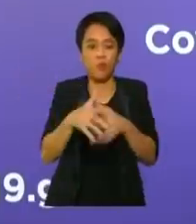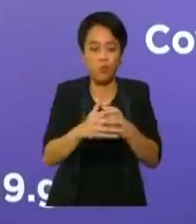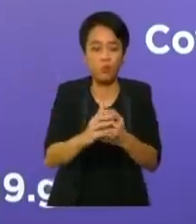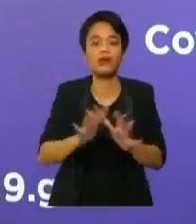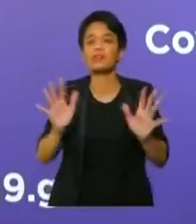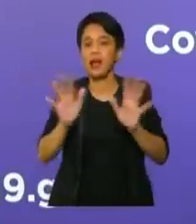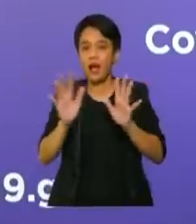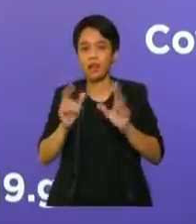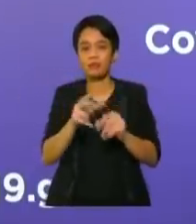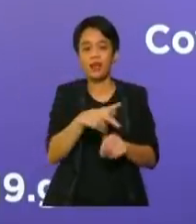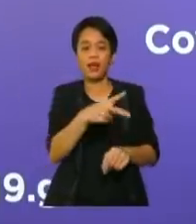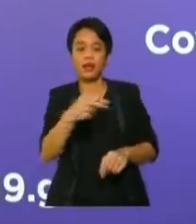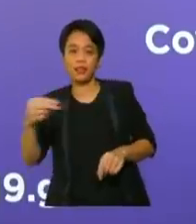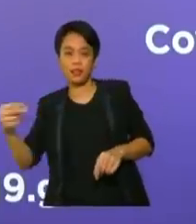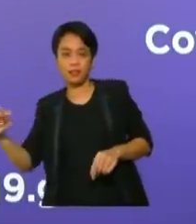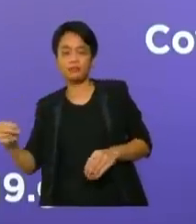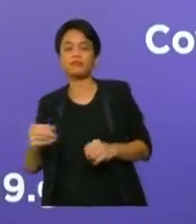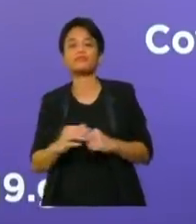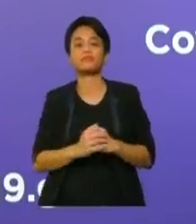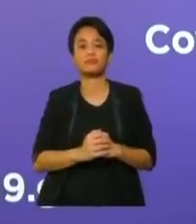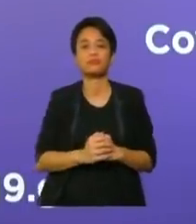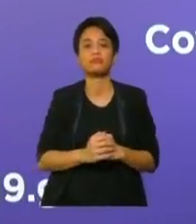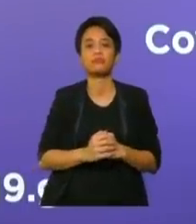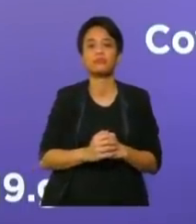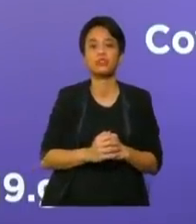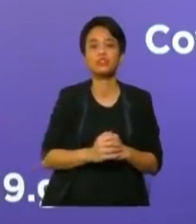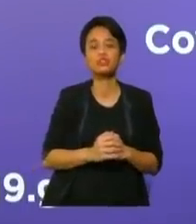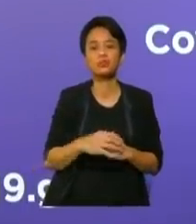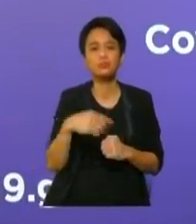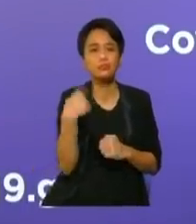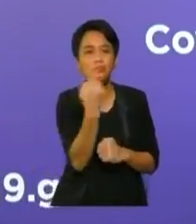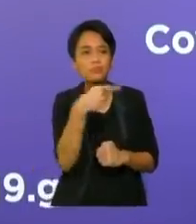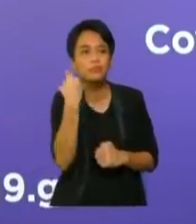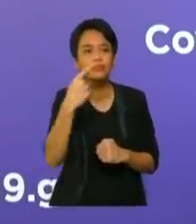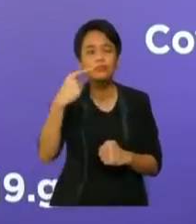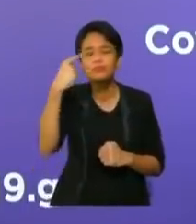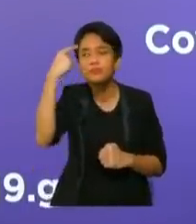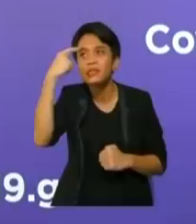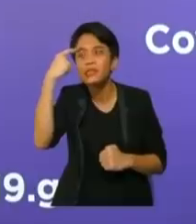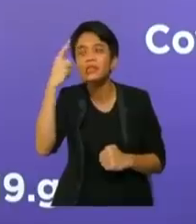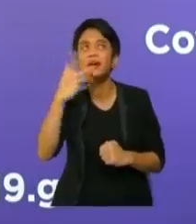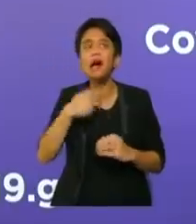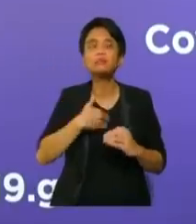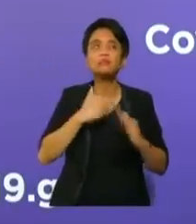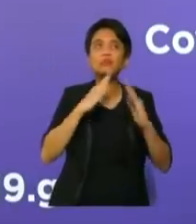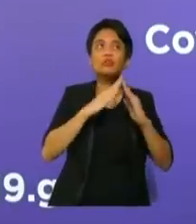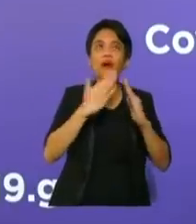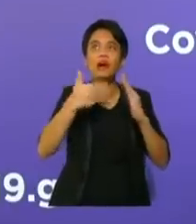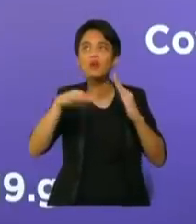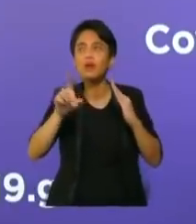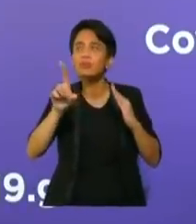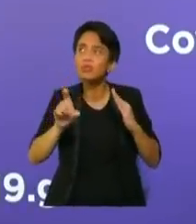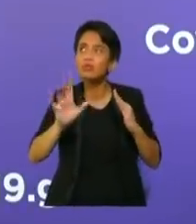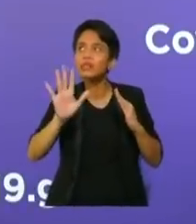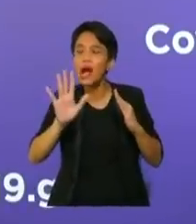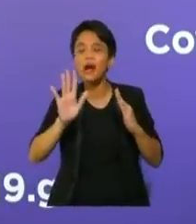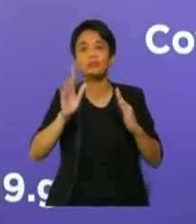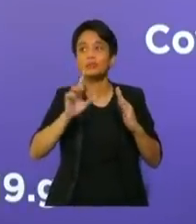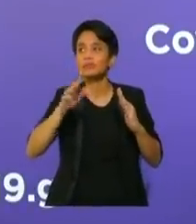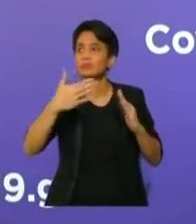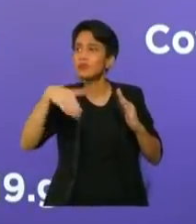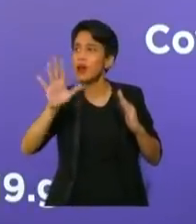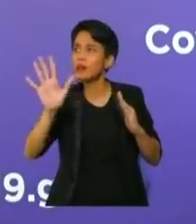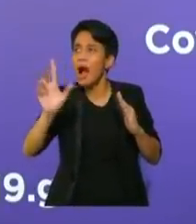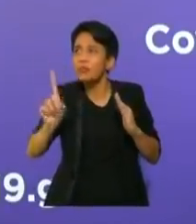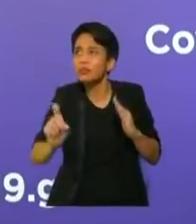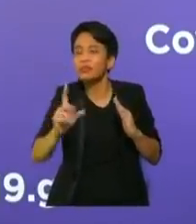kita juga memikirkan kembali manakala memang tidak perlu untuk keluar rumah, tidak keluar rumah. Dan saat